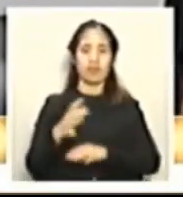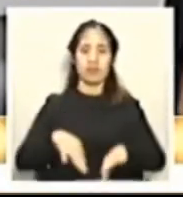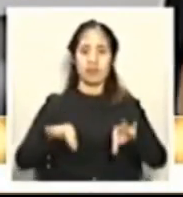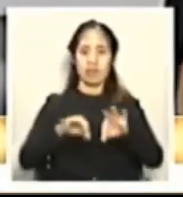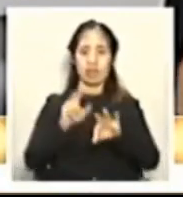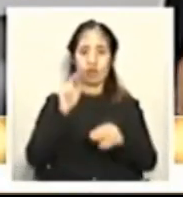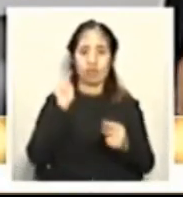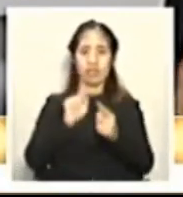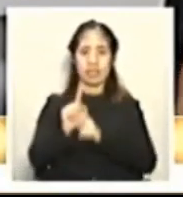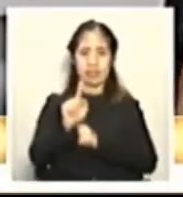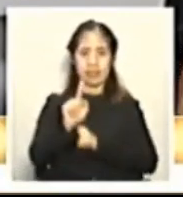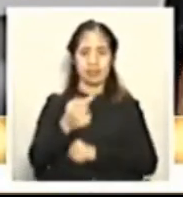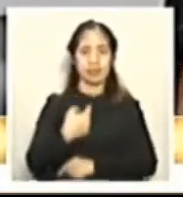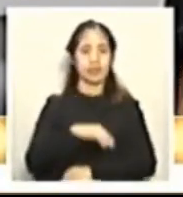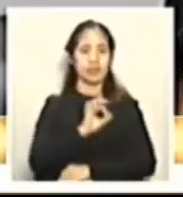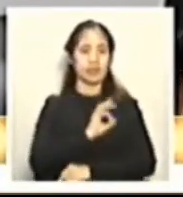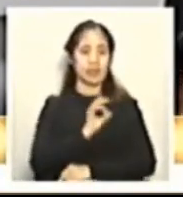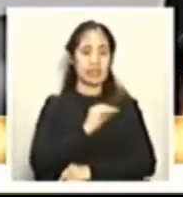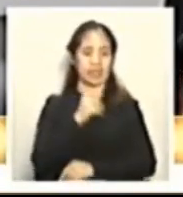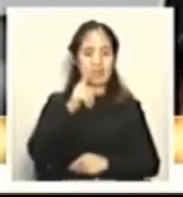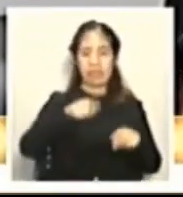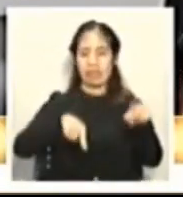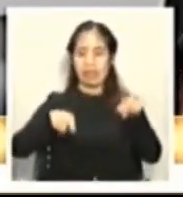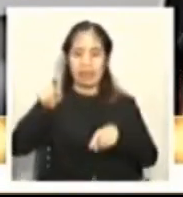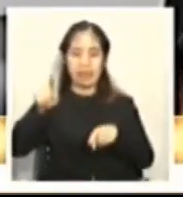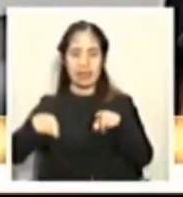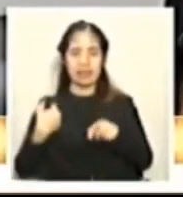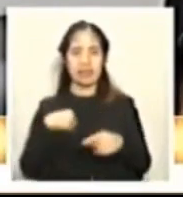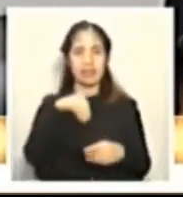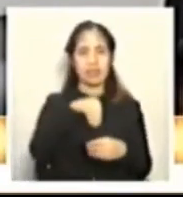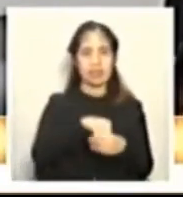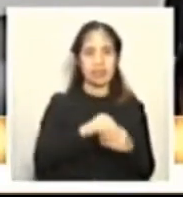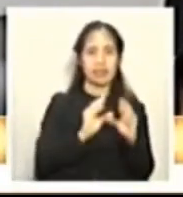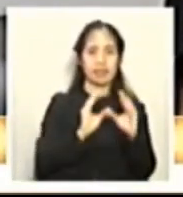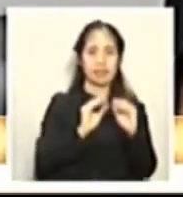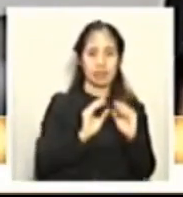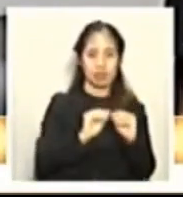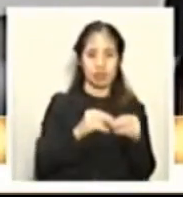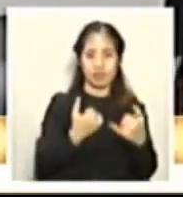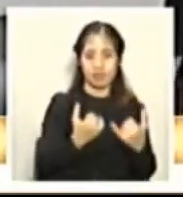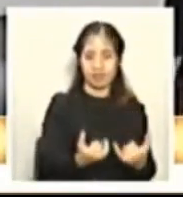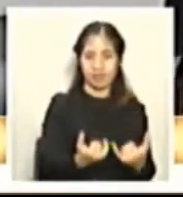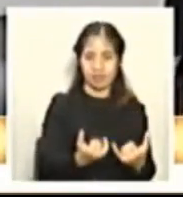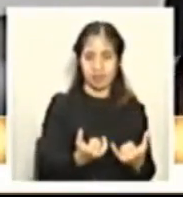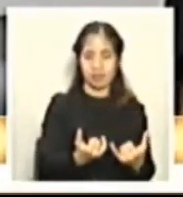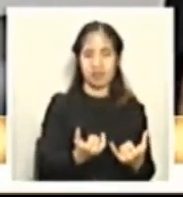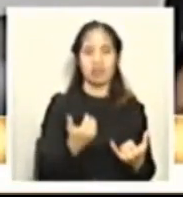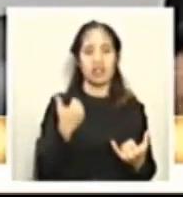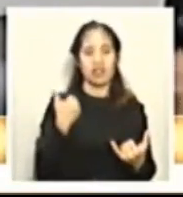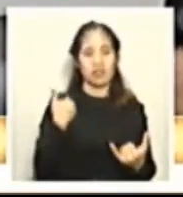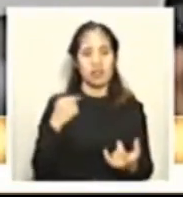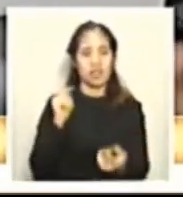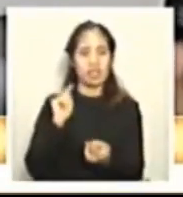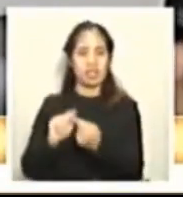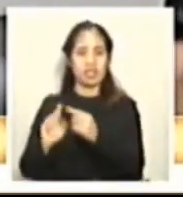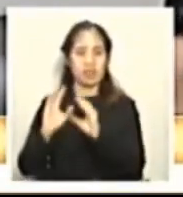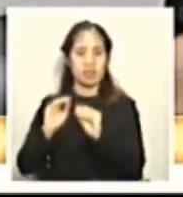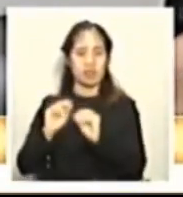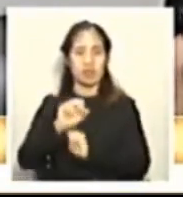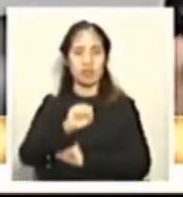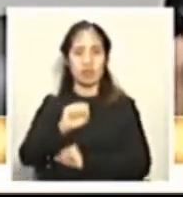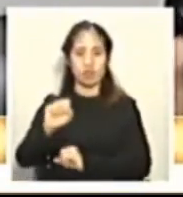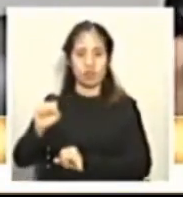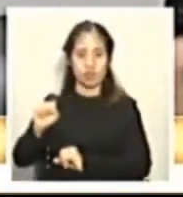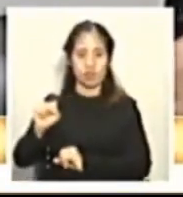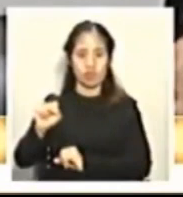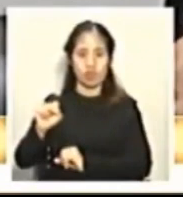1ซึ่งสมาชิกหลายท่านทั้งในที่ประชุมรัฐสภาแห่งนี้รวมทั้งในที่ประชุมสภาผู้แทนราษฎรเมื่อเ